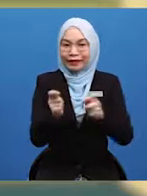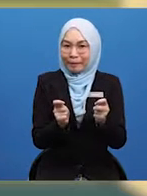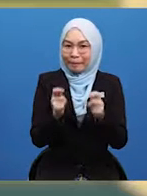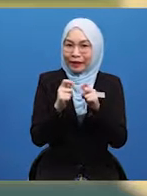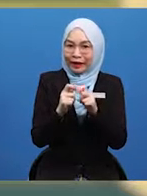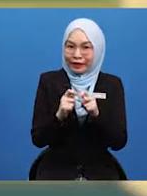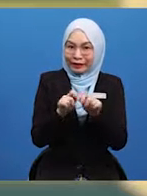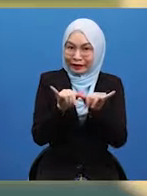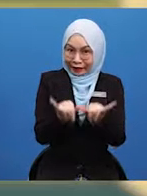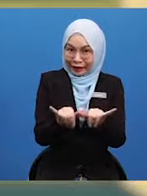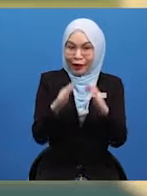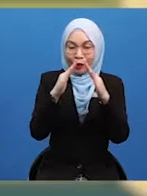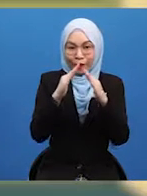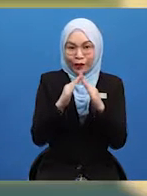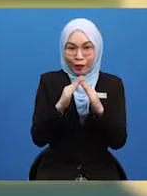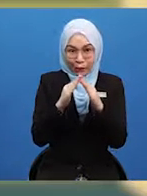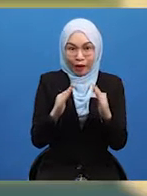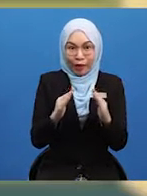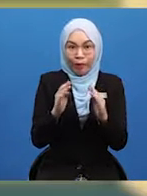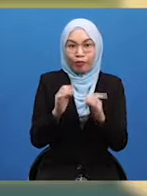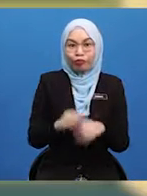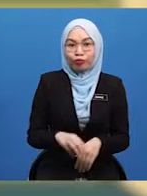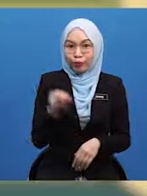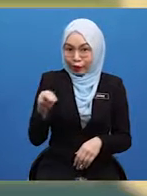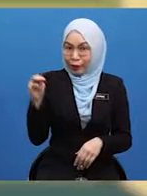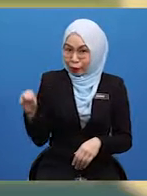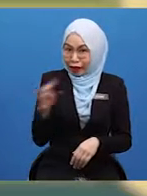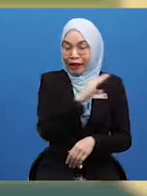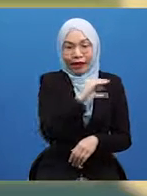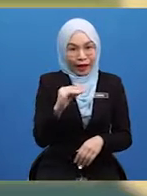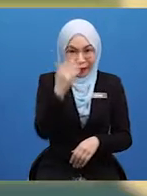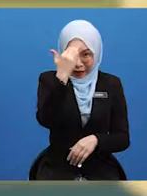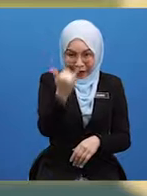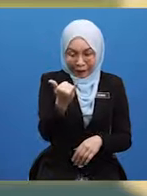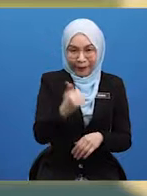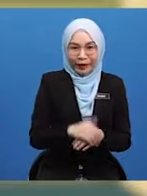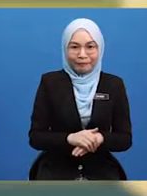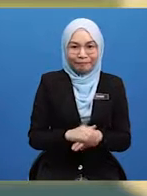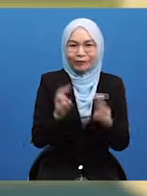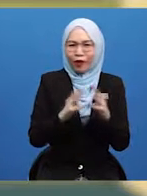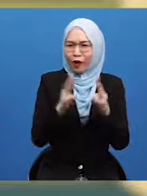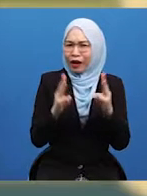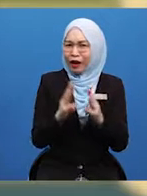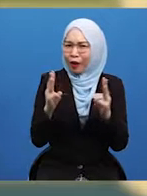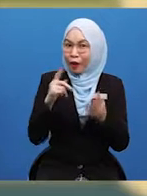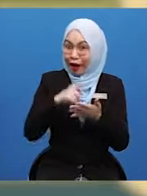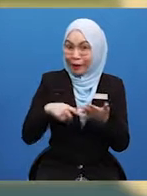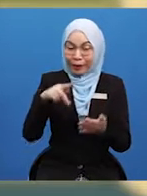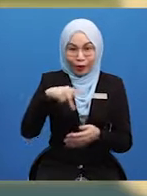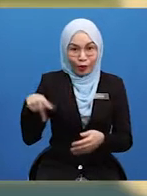tinggal pilihan murid-murid? Dan mengapa? Walau apa pun jawapan